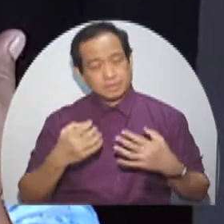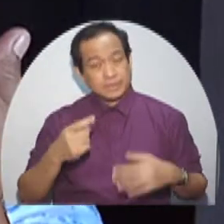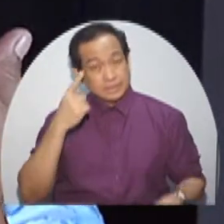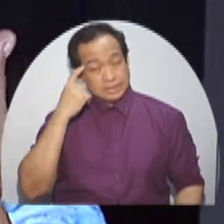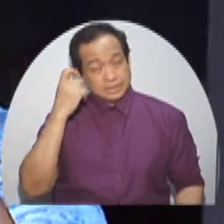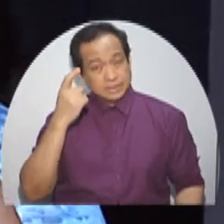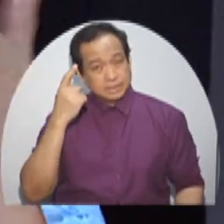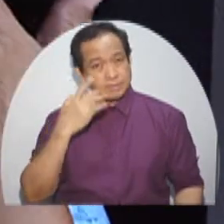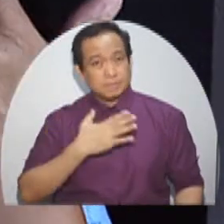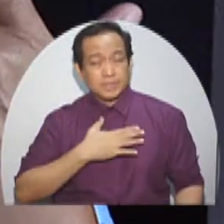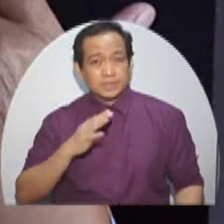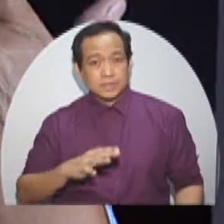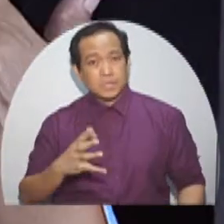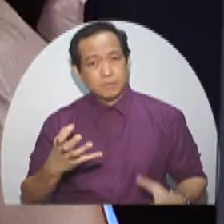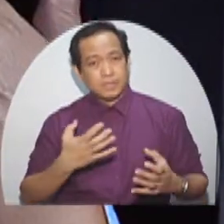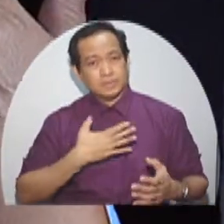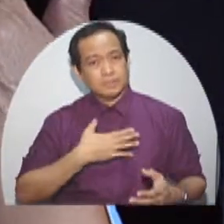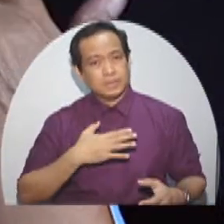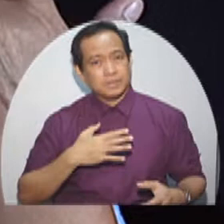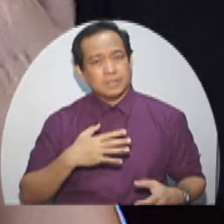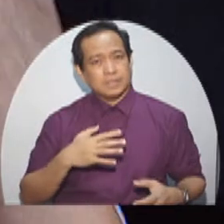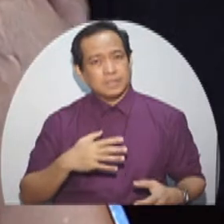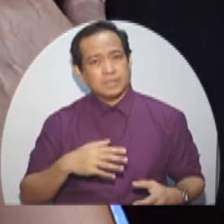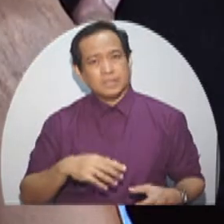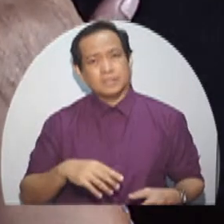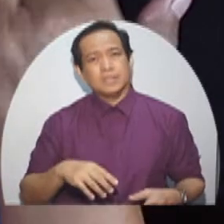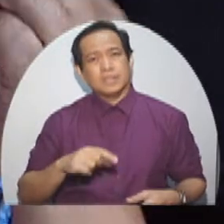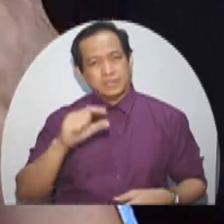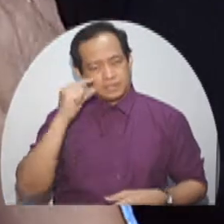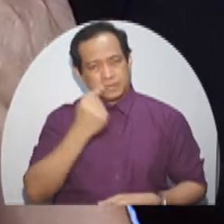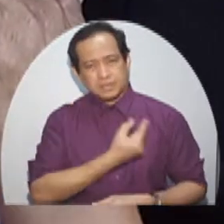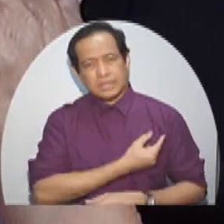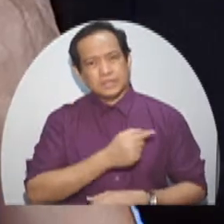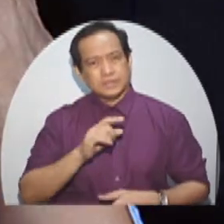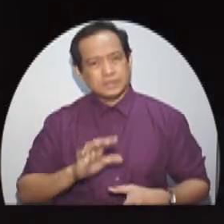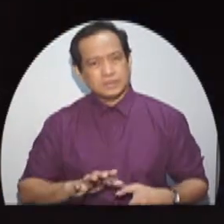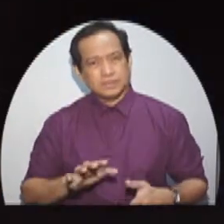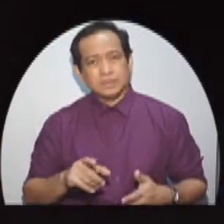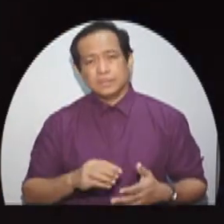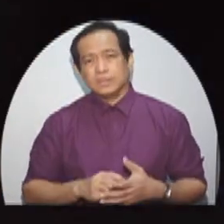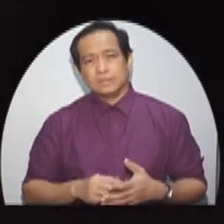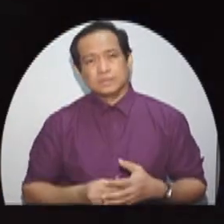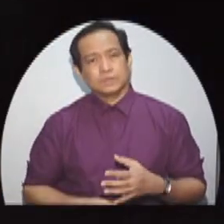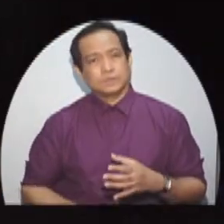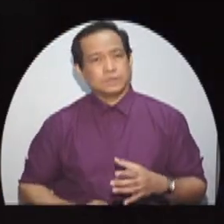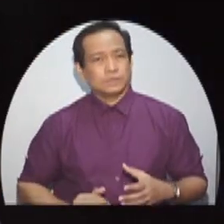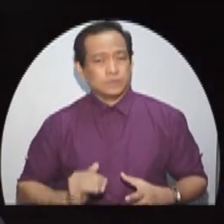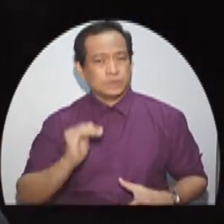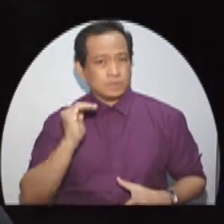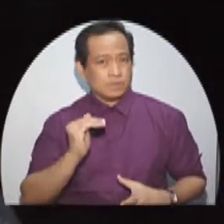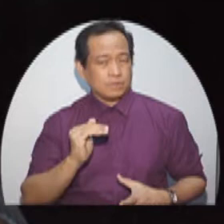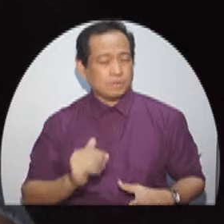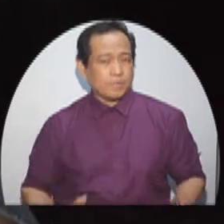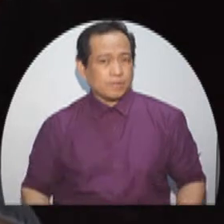siyang pangarap eh. Gusto kong mabuhay siya. Ayaw ko siyang mawala sa akin. Sana matulungan